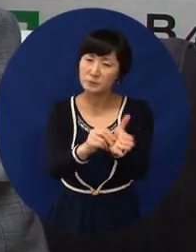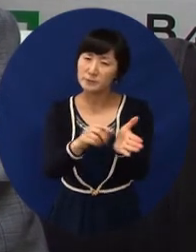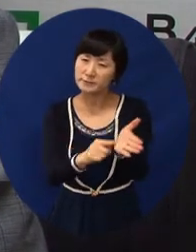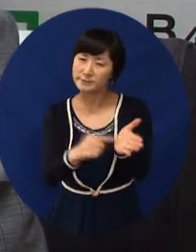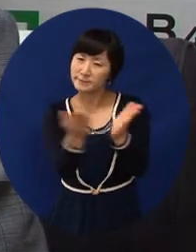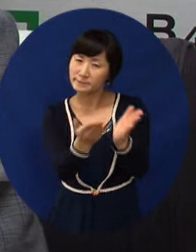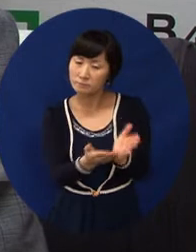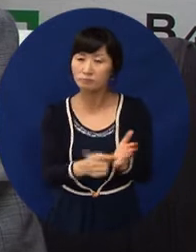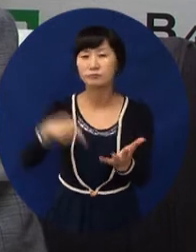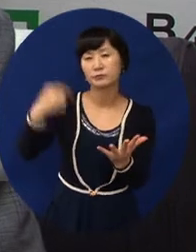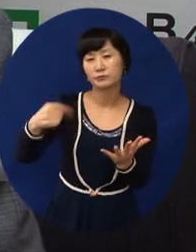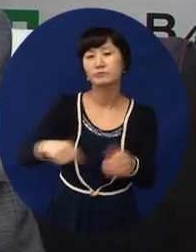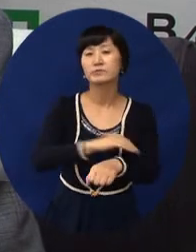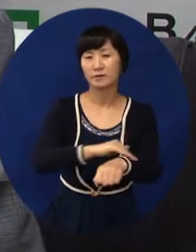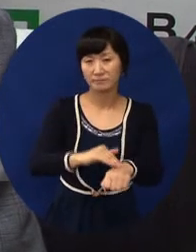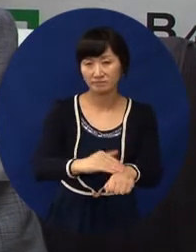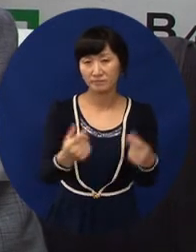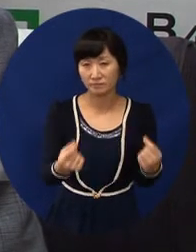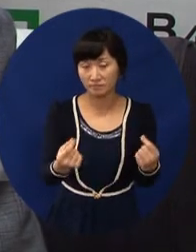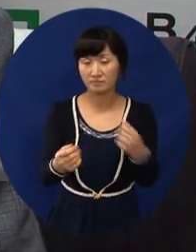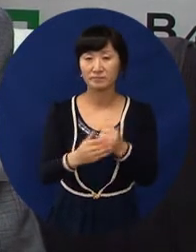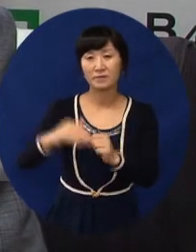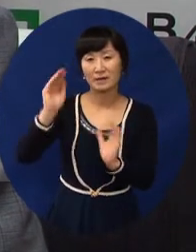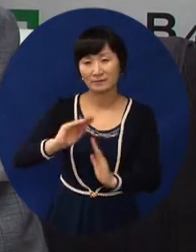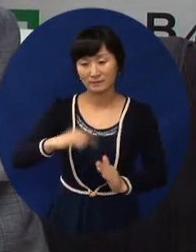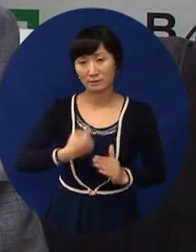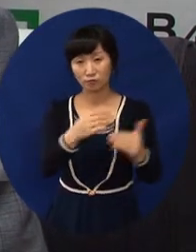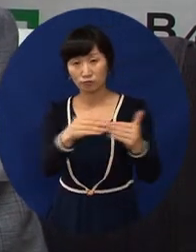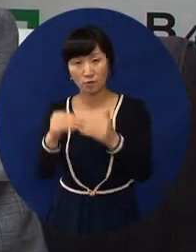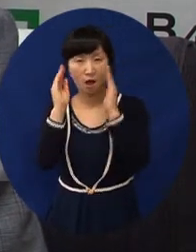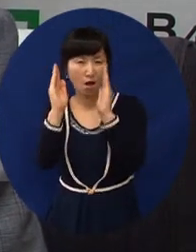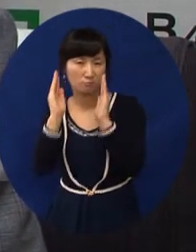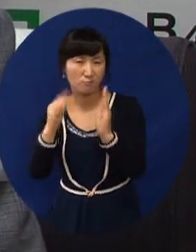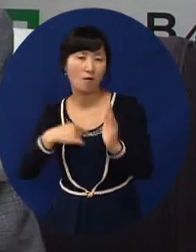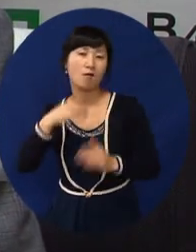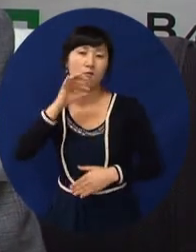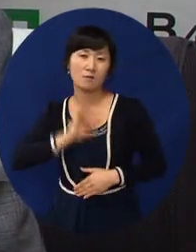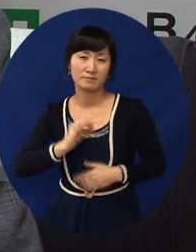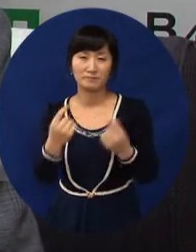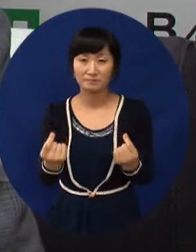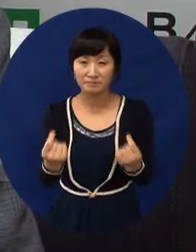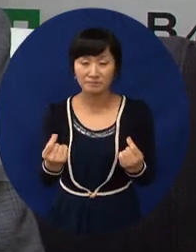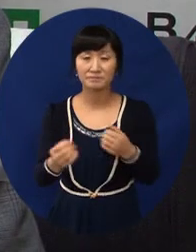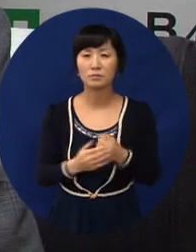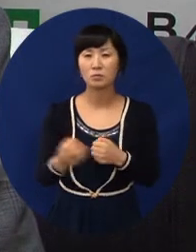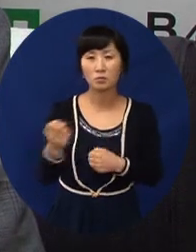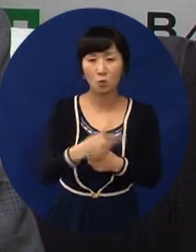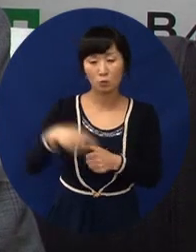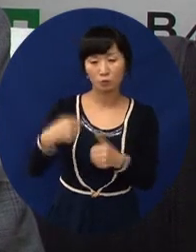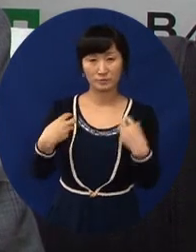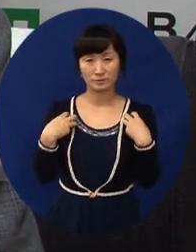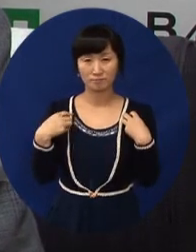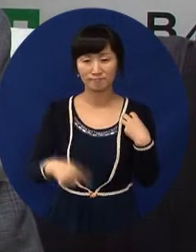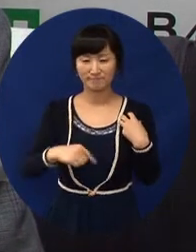경향을 고려한 교수 학습 활동이 잘 전개되었고요. 또 학생들의 자기주도 학습이 큰 빛을 발한 것 같아요. 더군다나 우리